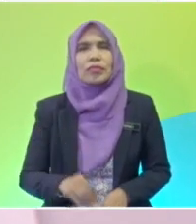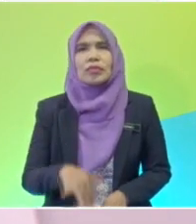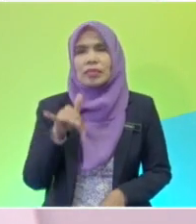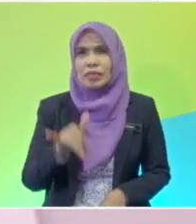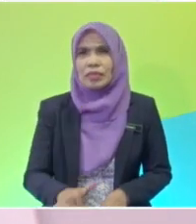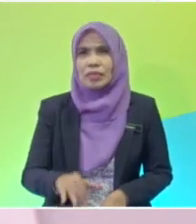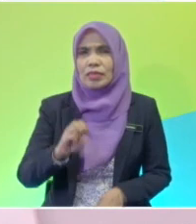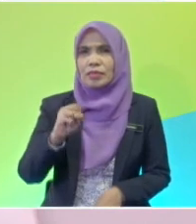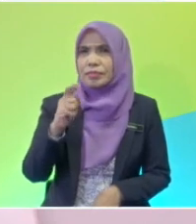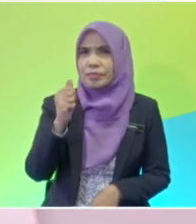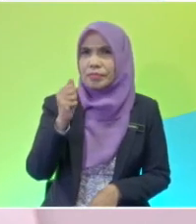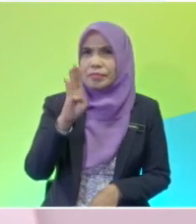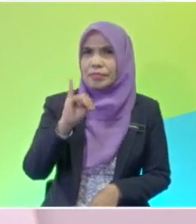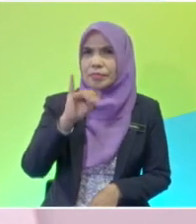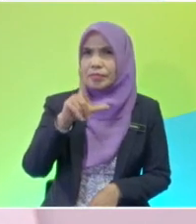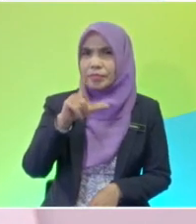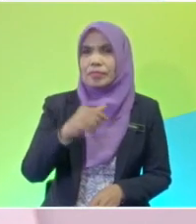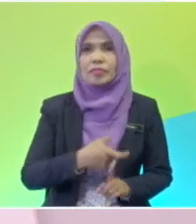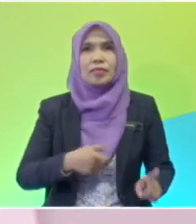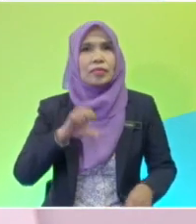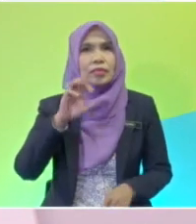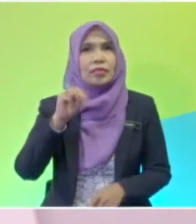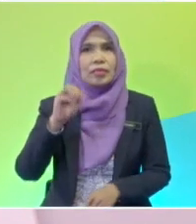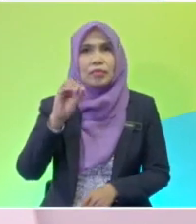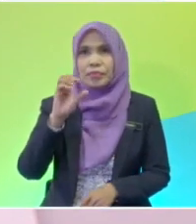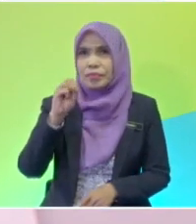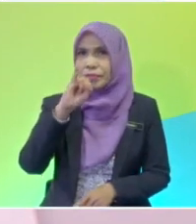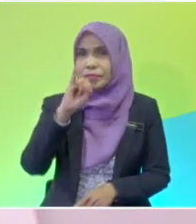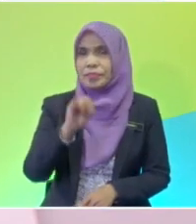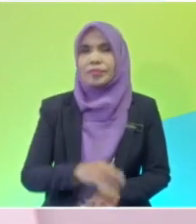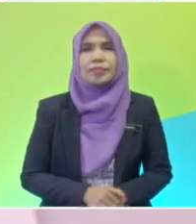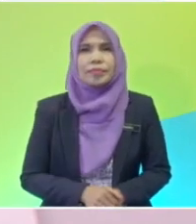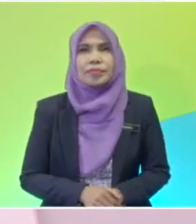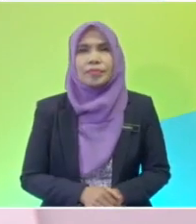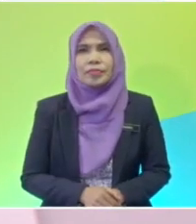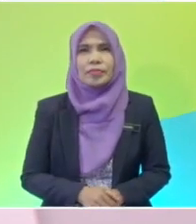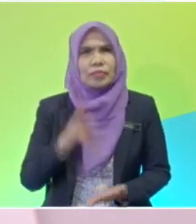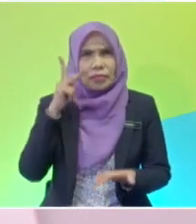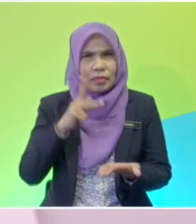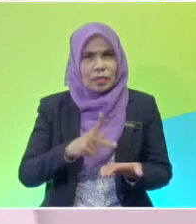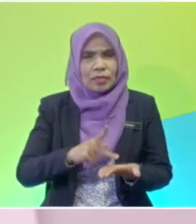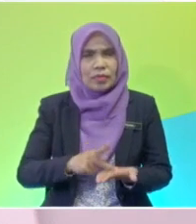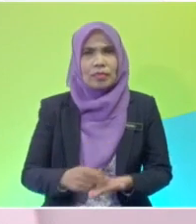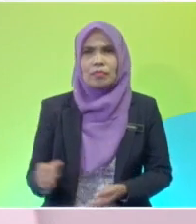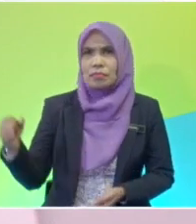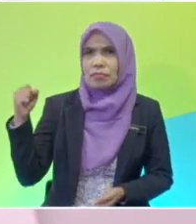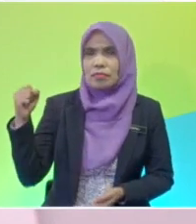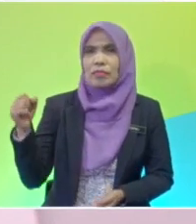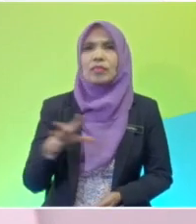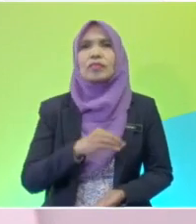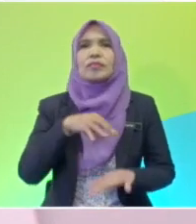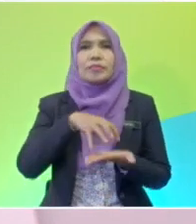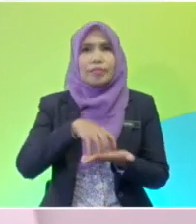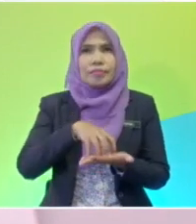emosi dan psikologinya mereka juga suka Muhasabah diri Kenapa sih kekuatan dan kelemahan dan sangat suka untuk